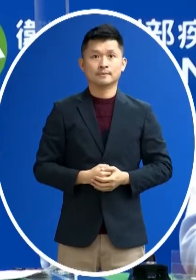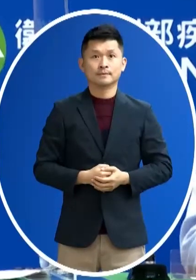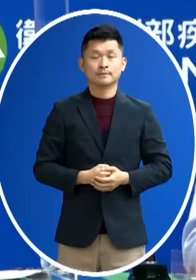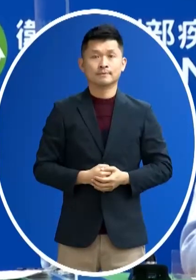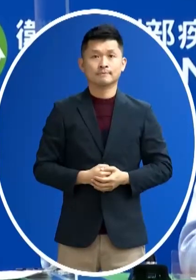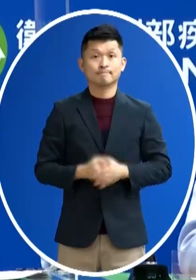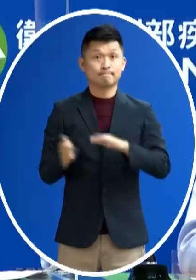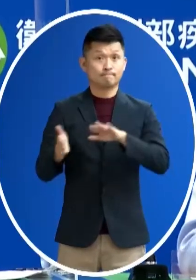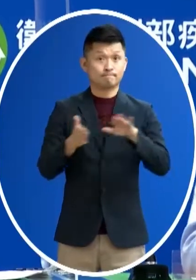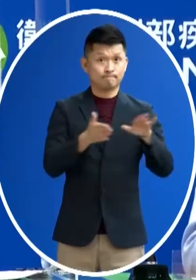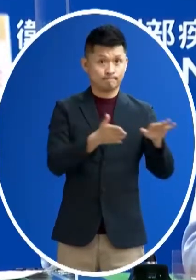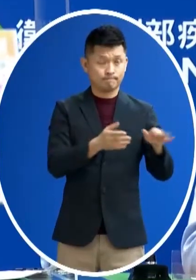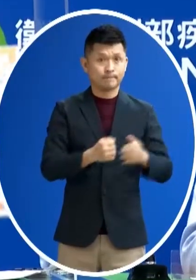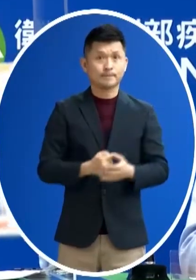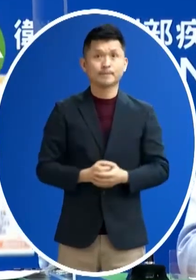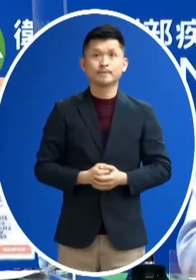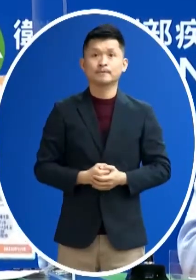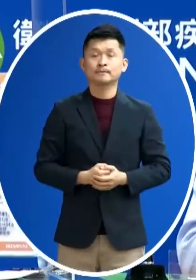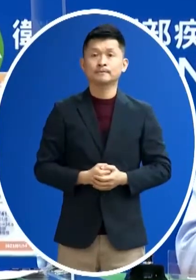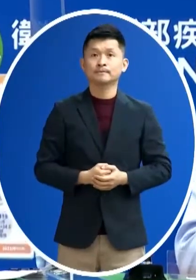那至于增加的